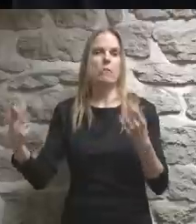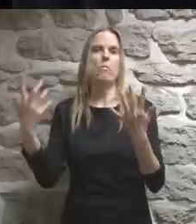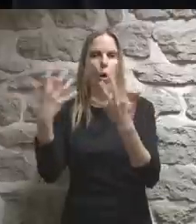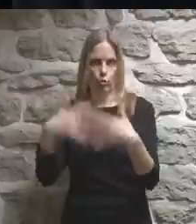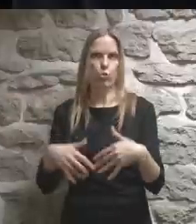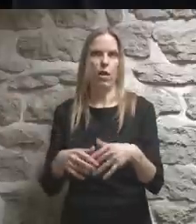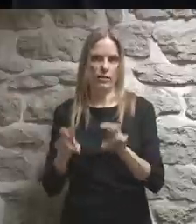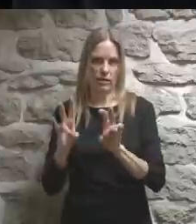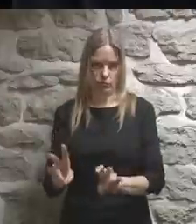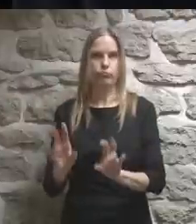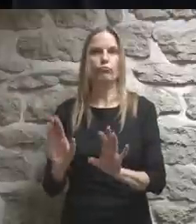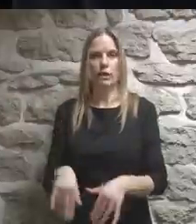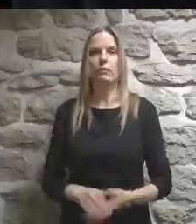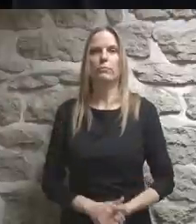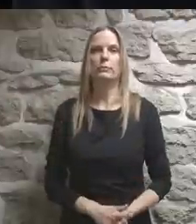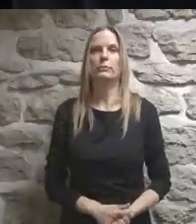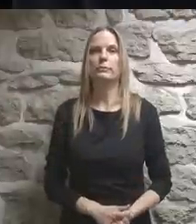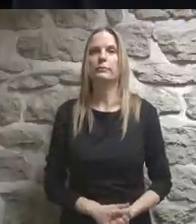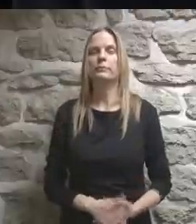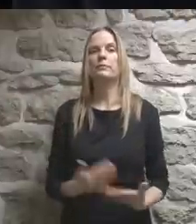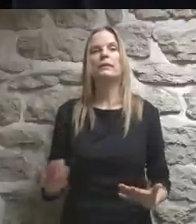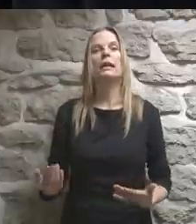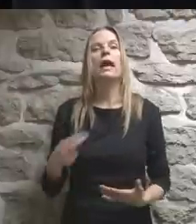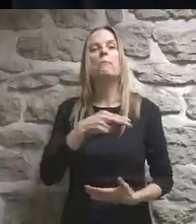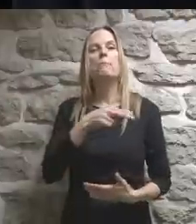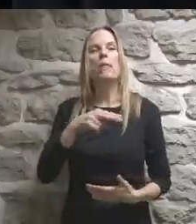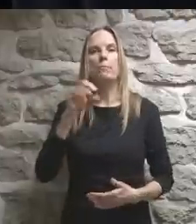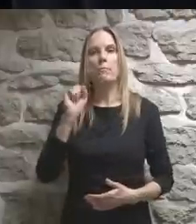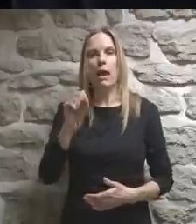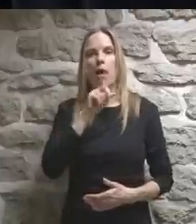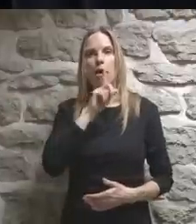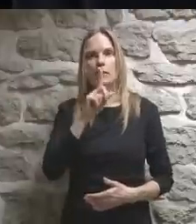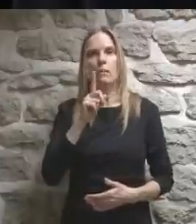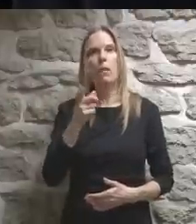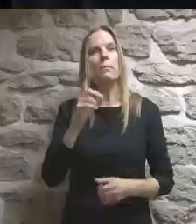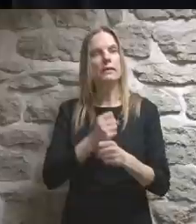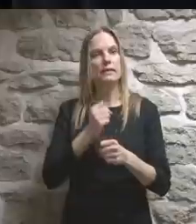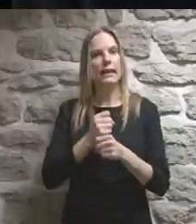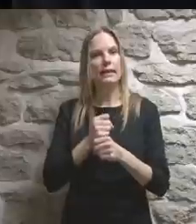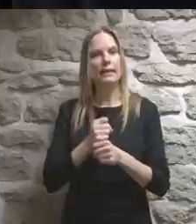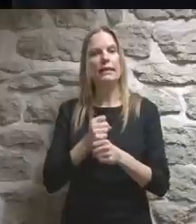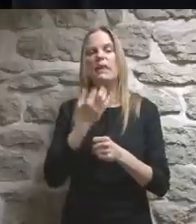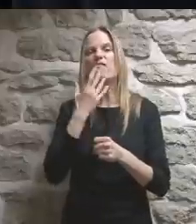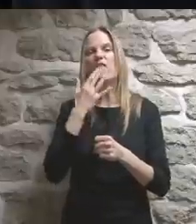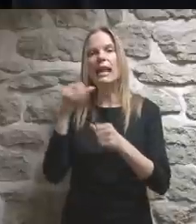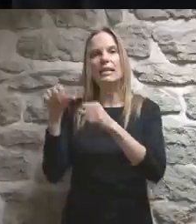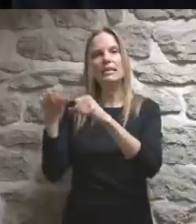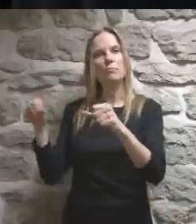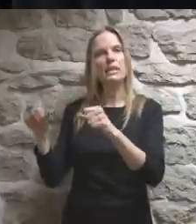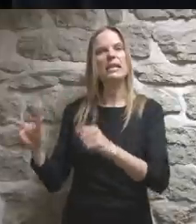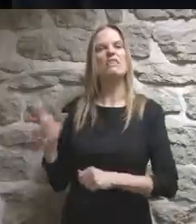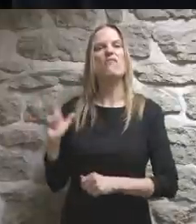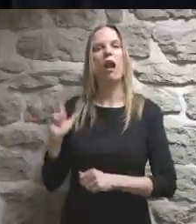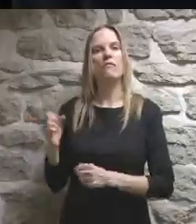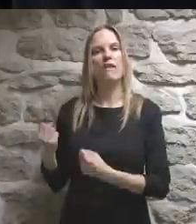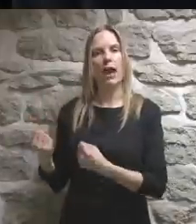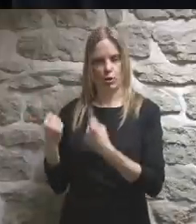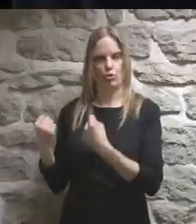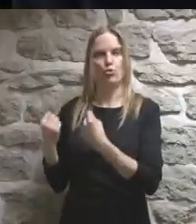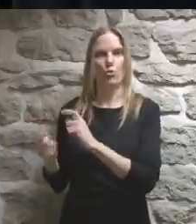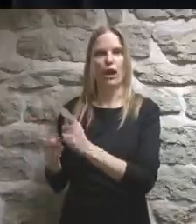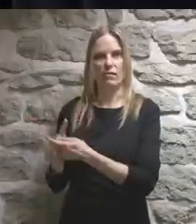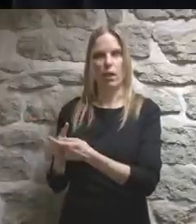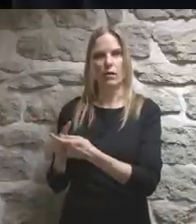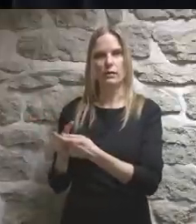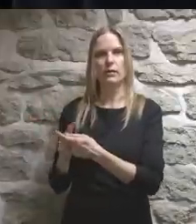mõjutada võib. PPA on ka tugevdanud välispiiri valvet, ressurssi viinud juurde